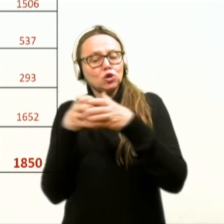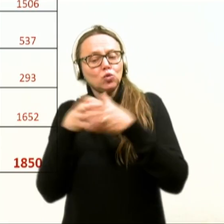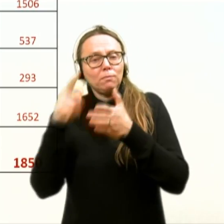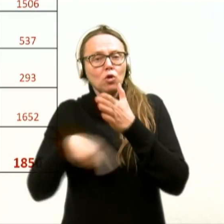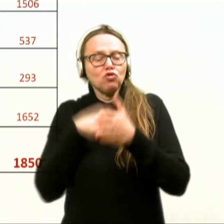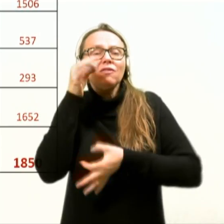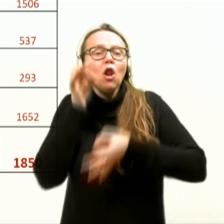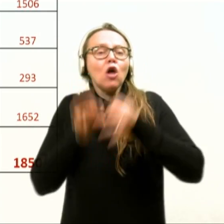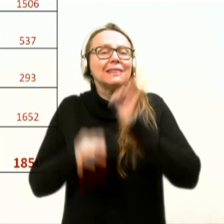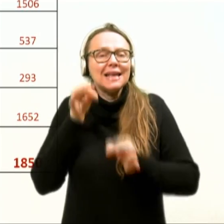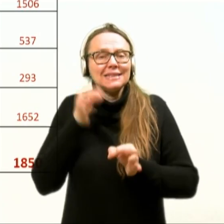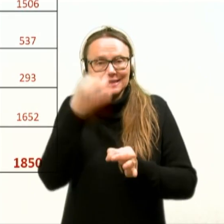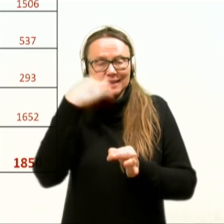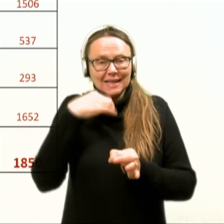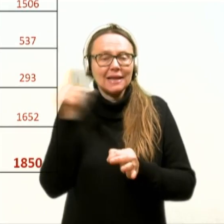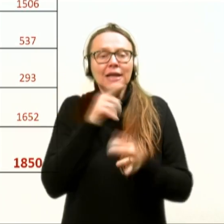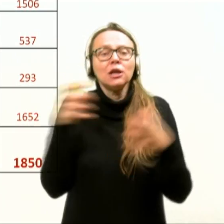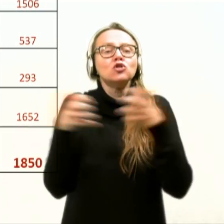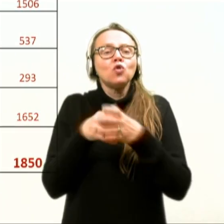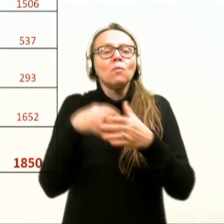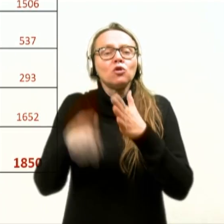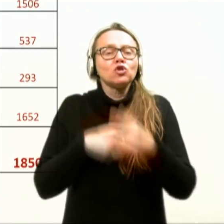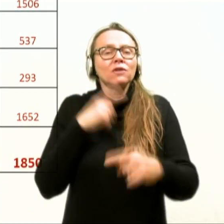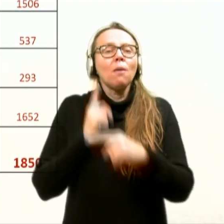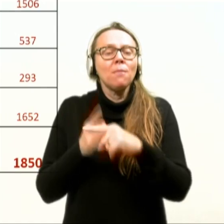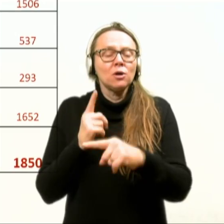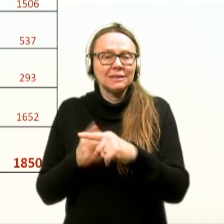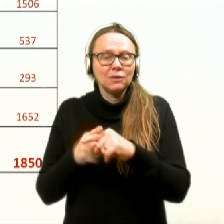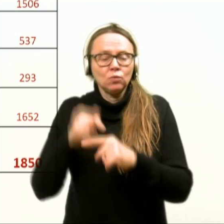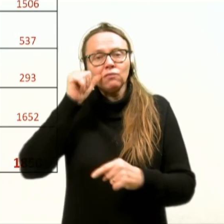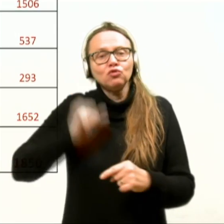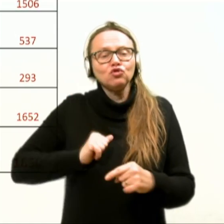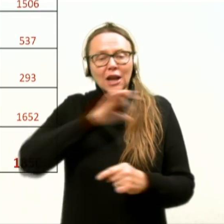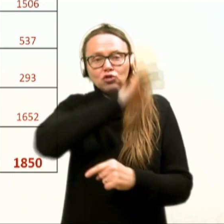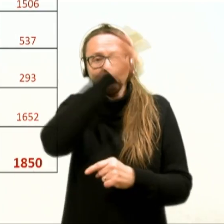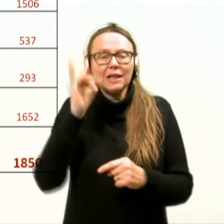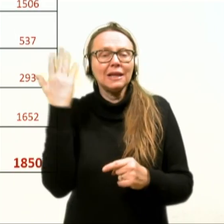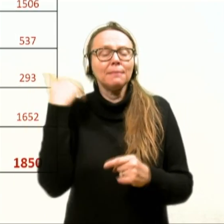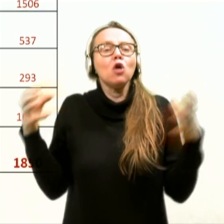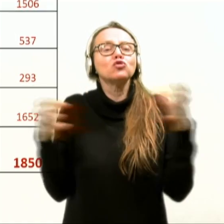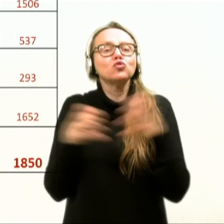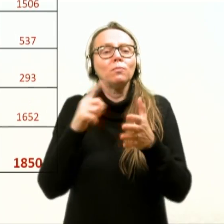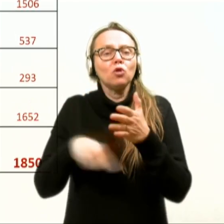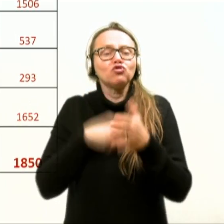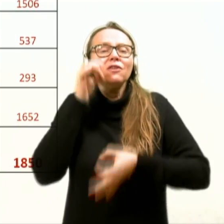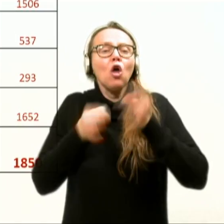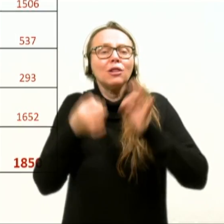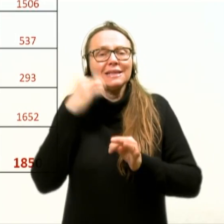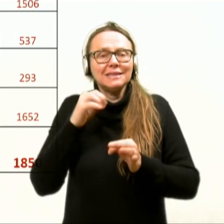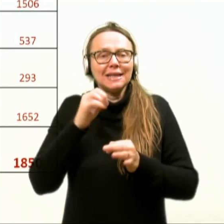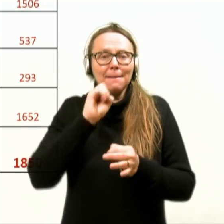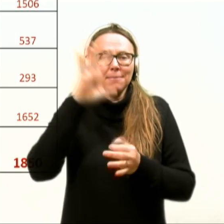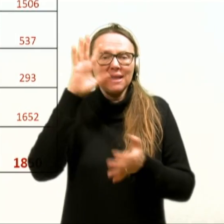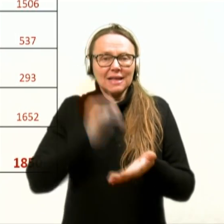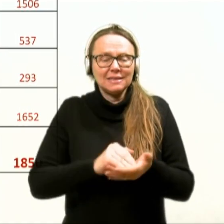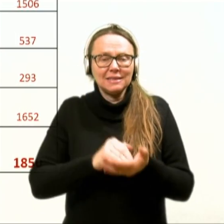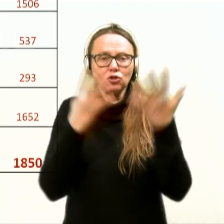število testiranj in pa skupno število pozitivnih. Na včerajšnji dan je skupno število testiranj znašalo